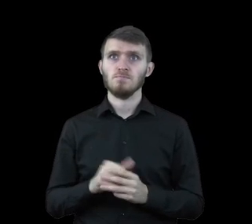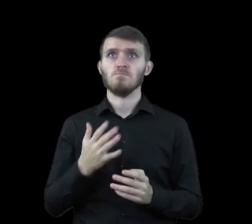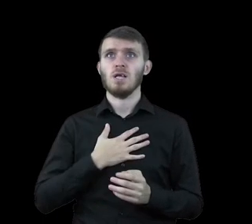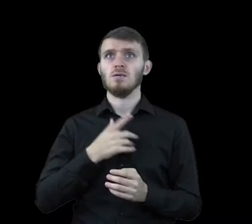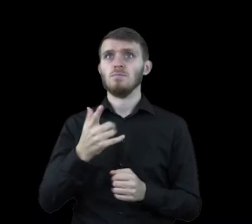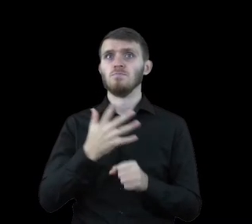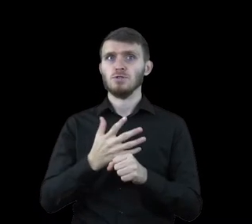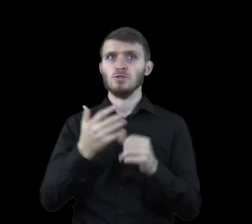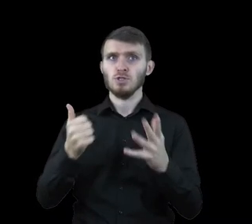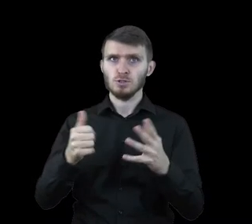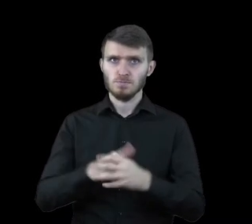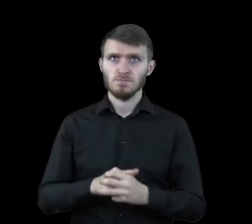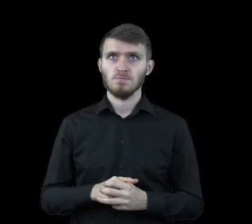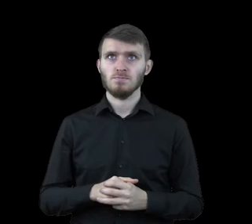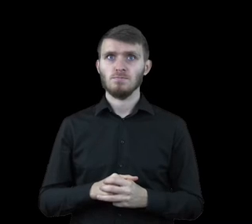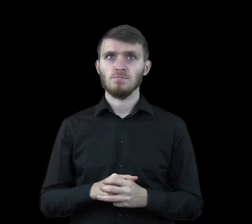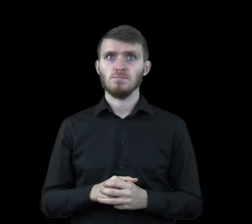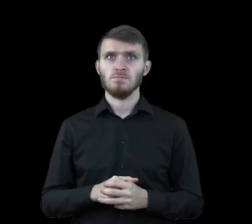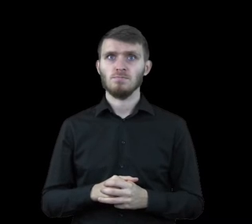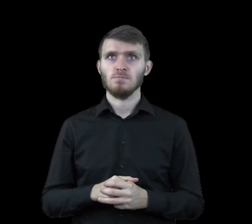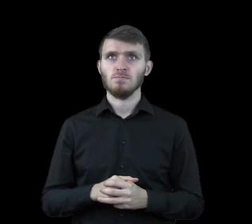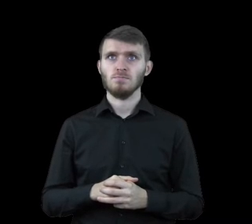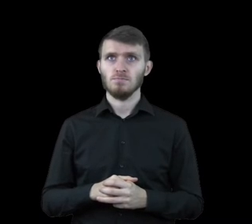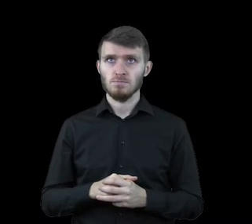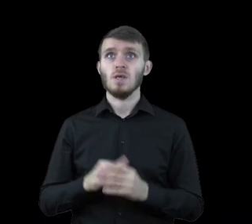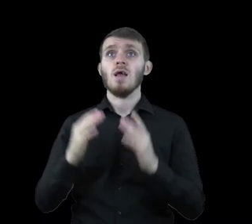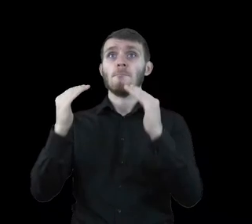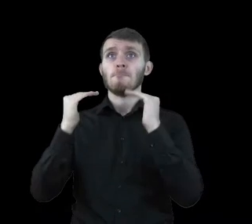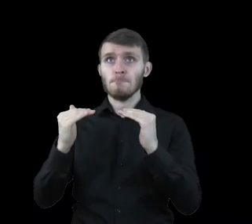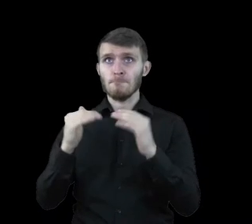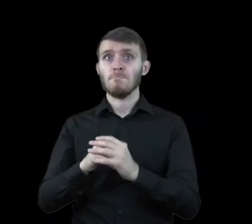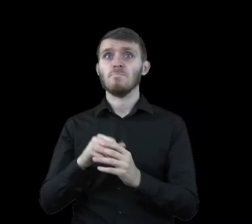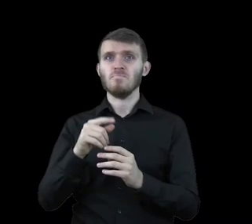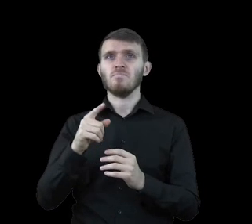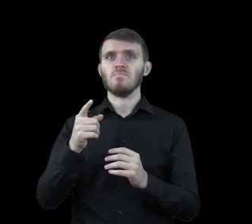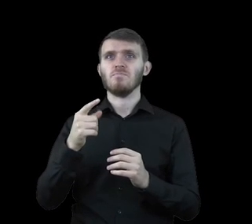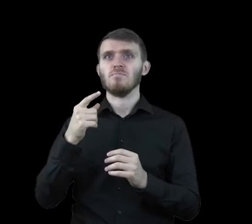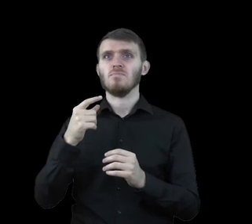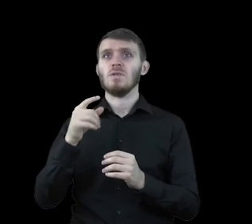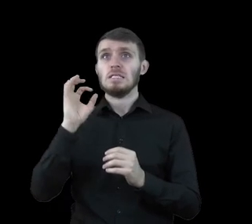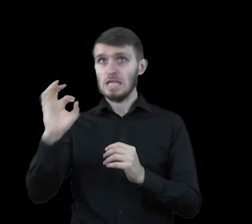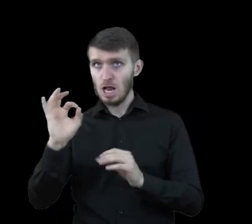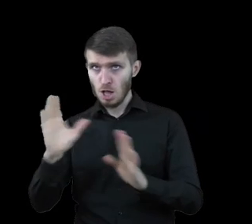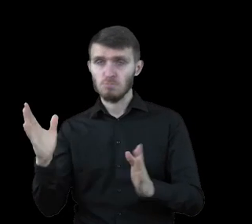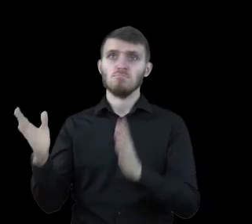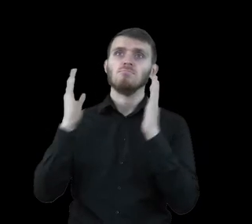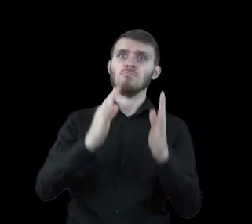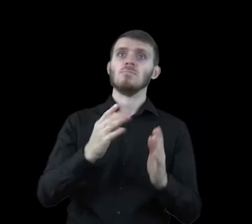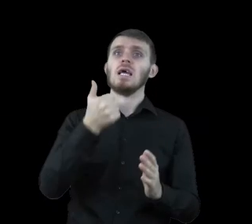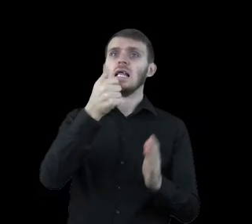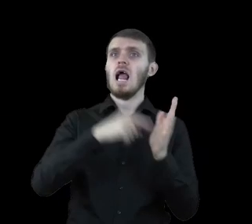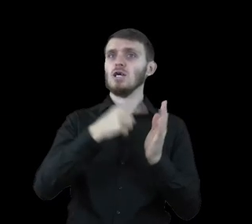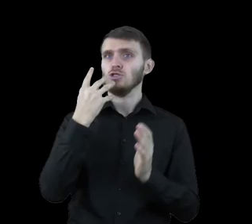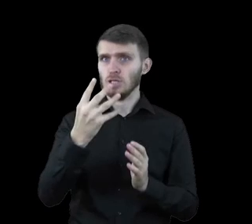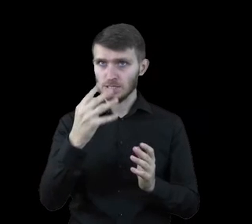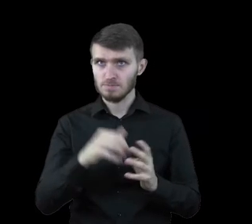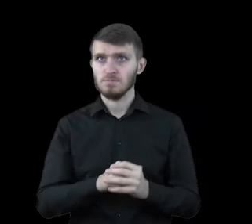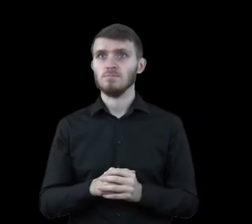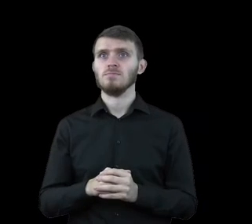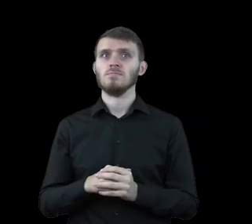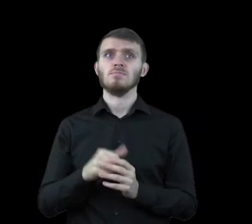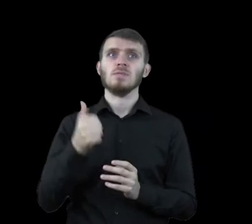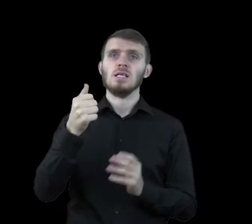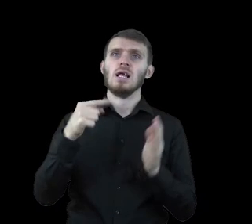Teraz przechodzimy do tego elementu, do tej jedynki, czyli tu wpisujemy zero. Jeden razy cztery to cztery, jeden razy jeden to